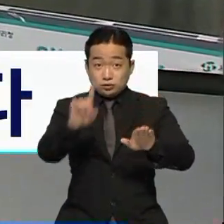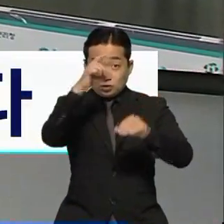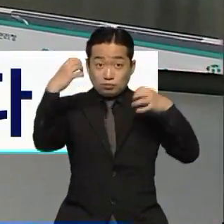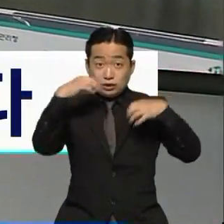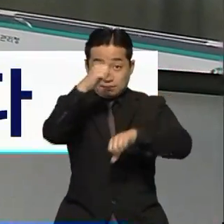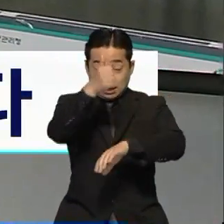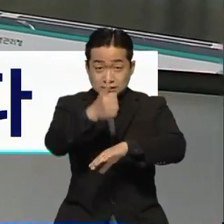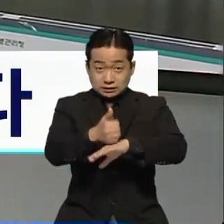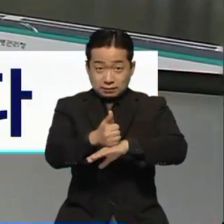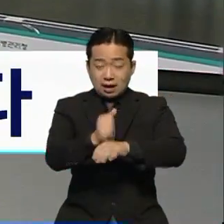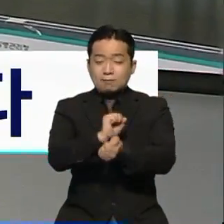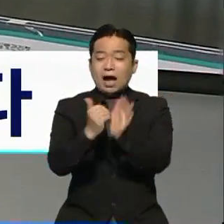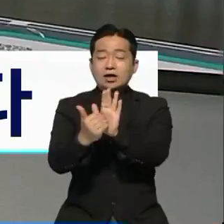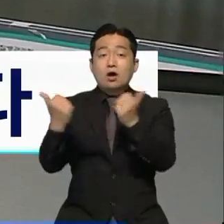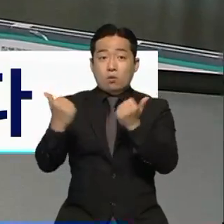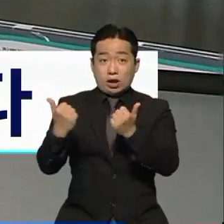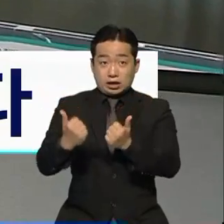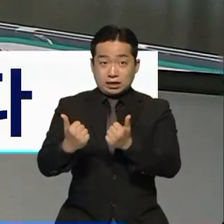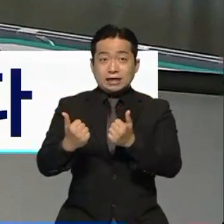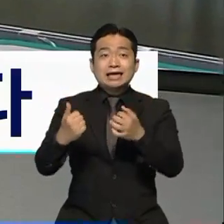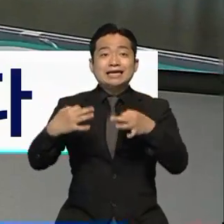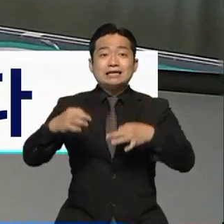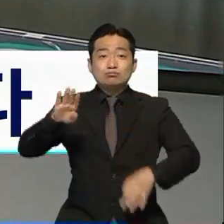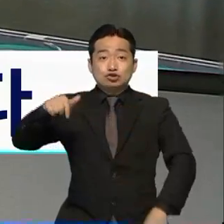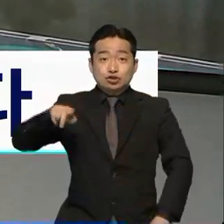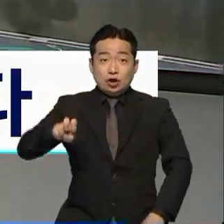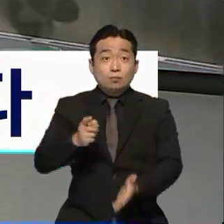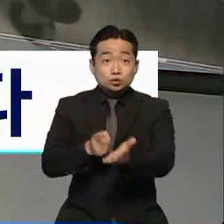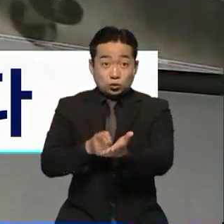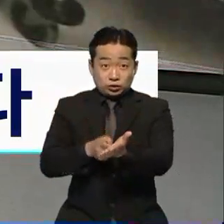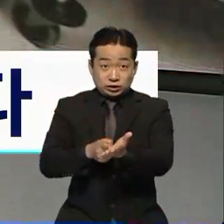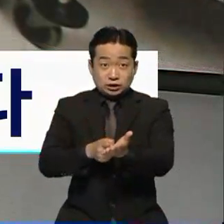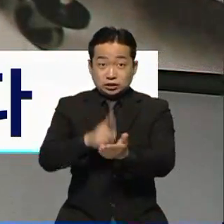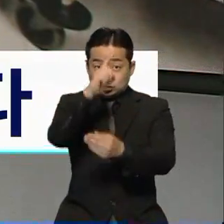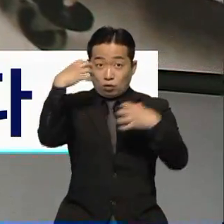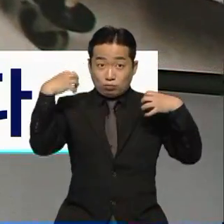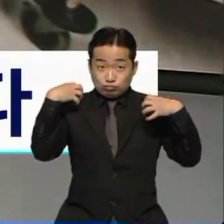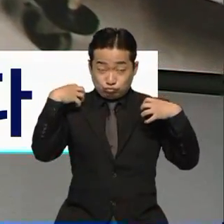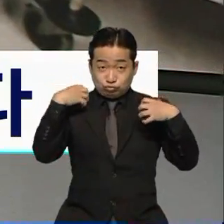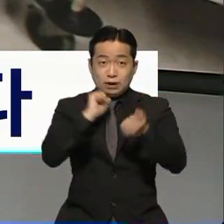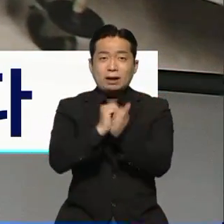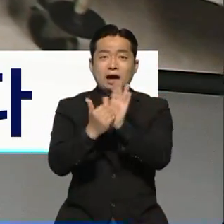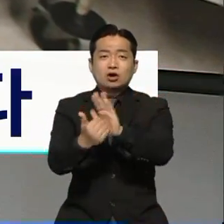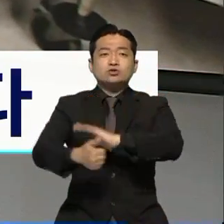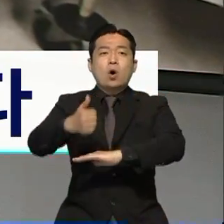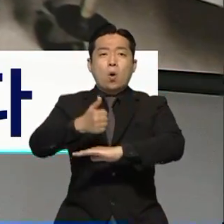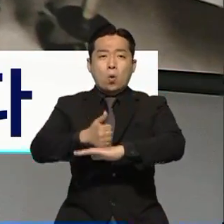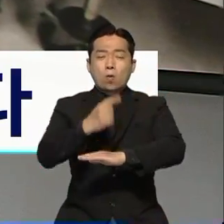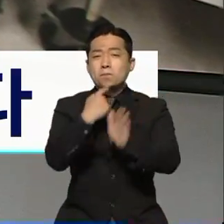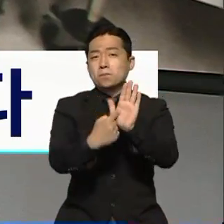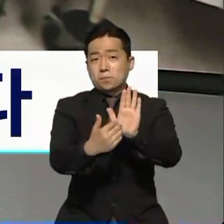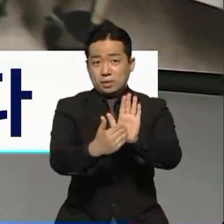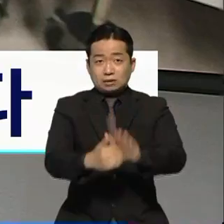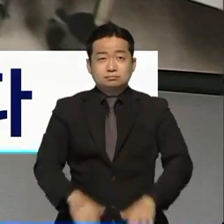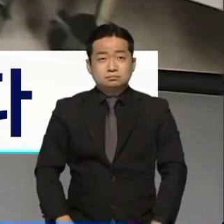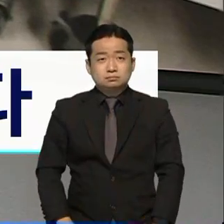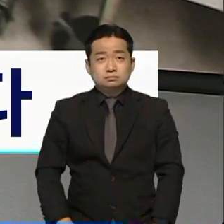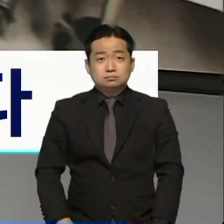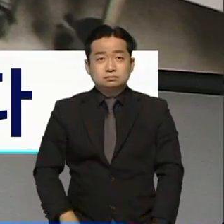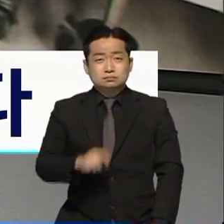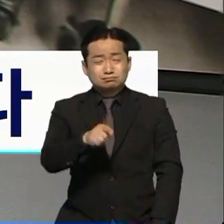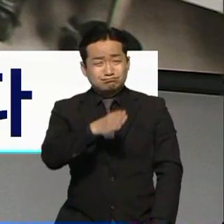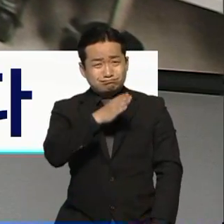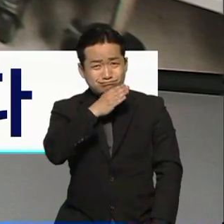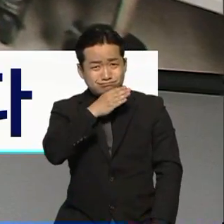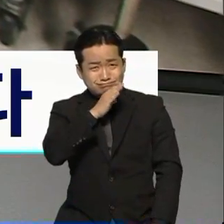마지막 방역 회의에서 김부겸 국무총리는 정부의 방역이 성공적이었다고 평가했습니다. 자, 과연